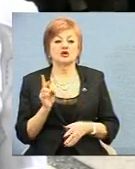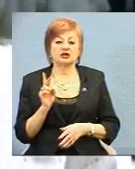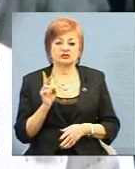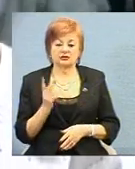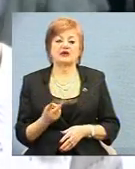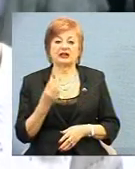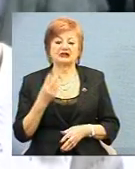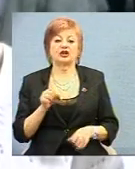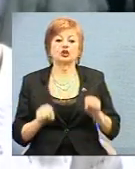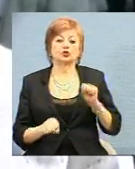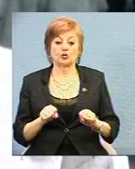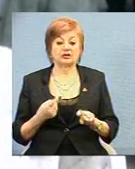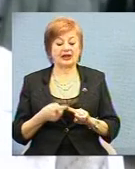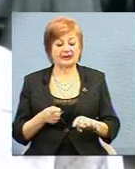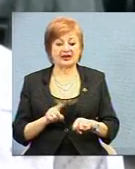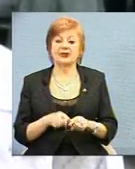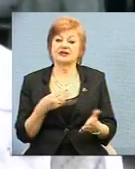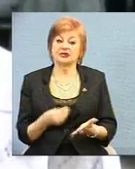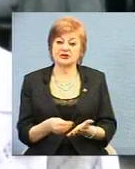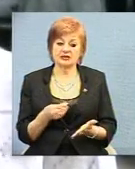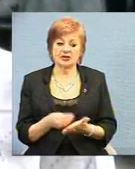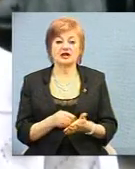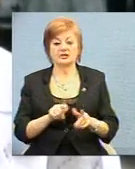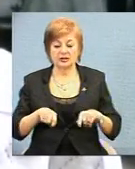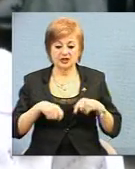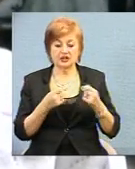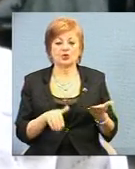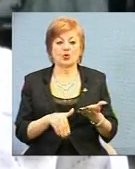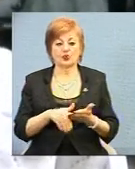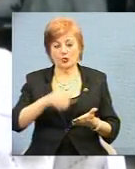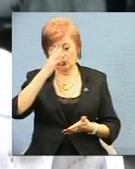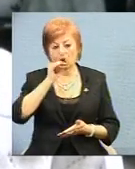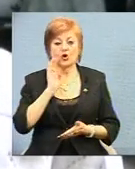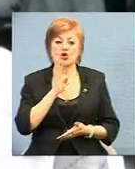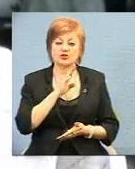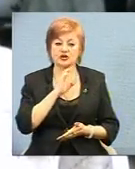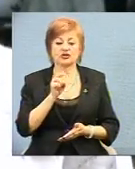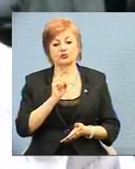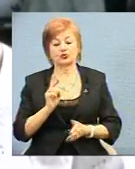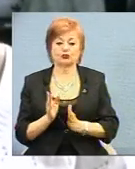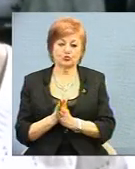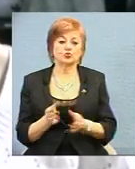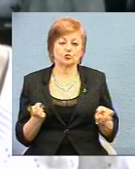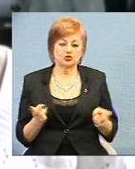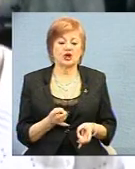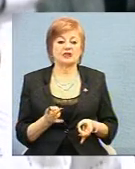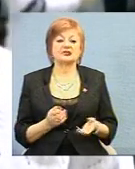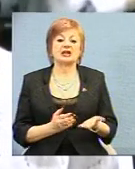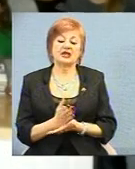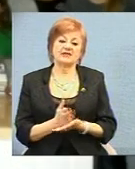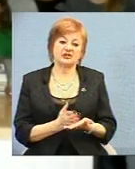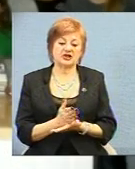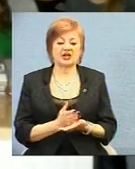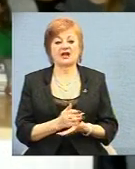2-3 тонн на відповідні кошти, надаємо допомогу батькам, які звертаються, або ж ветеранам